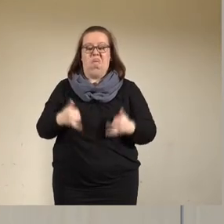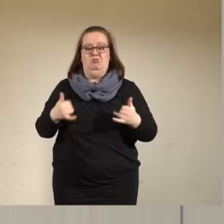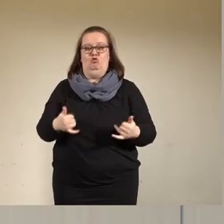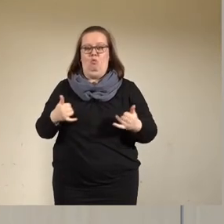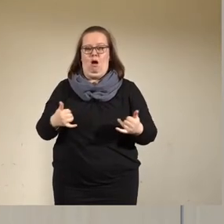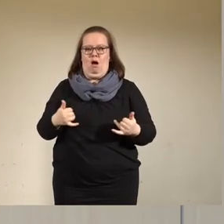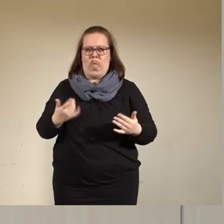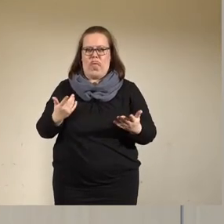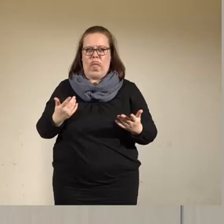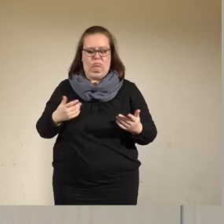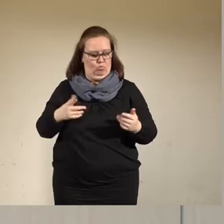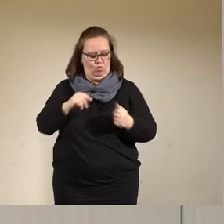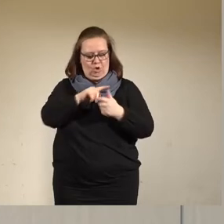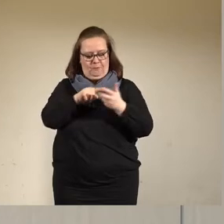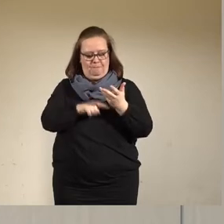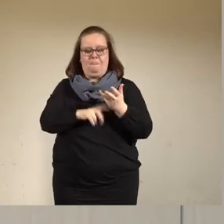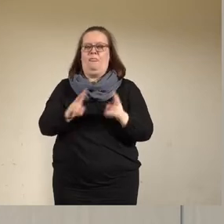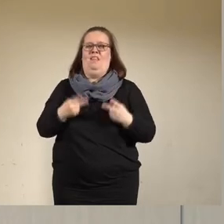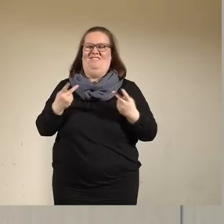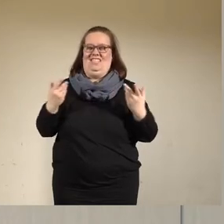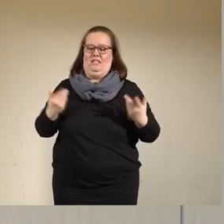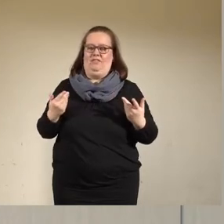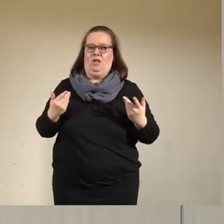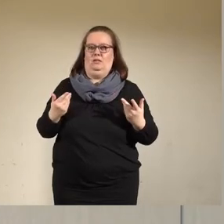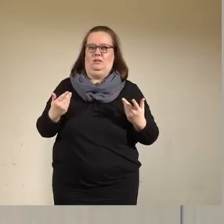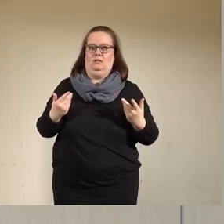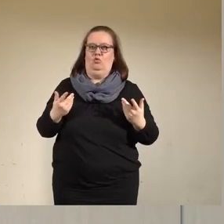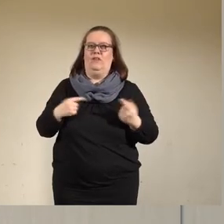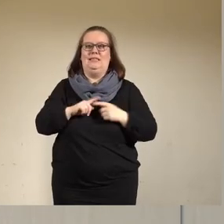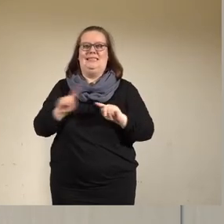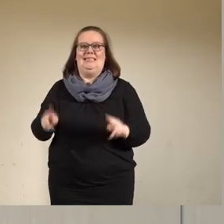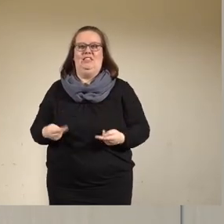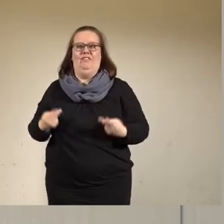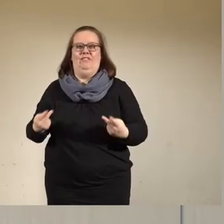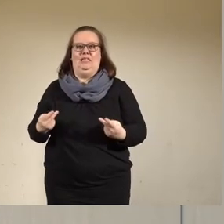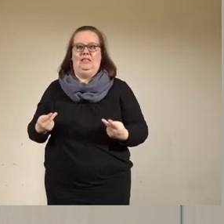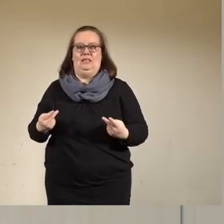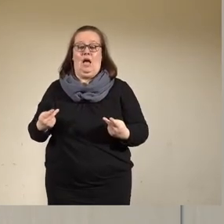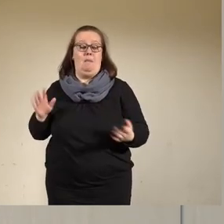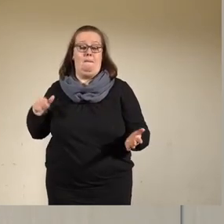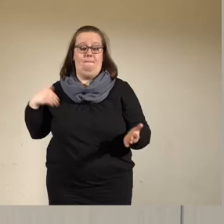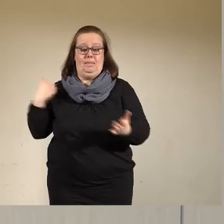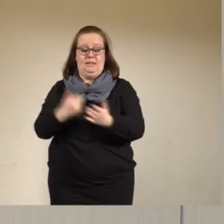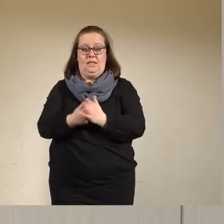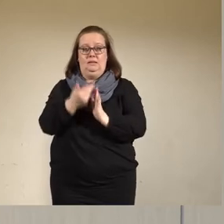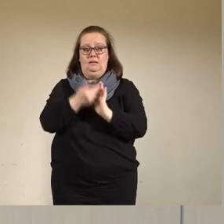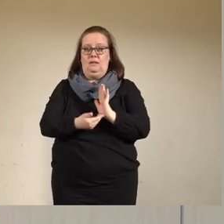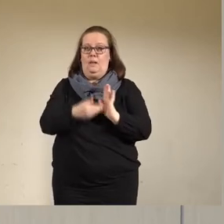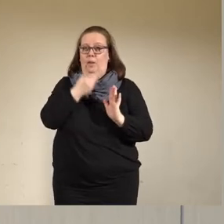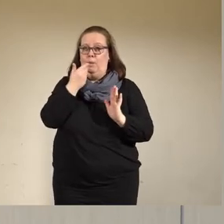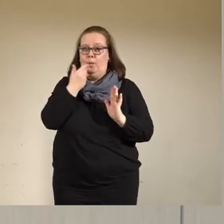Aber daran sieht man jetzt, was also wichtig ist und was nicht. Was ich jetzt bisher noch nicht vorgetragen